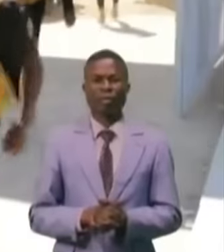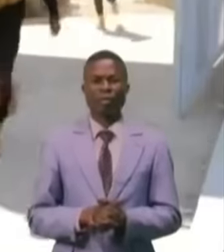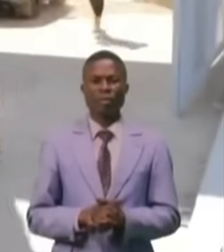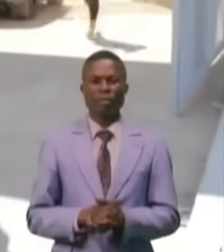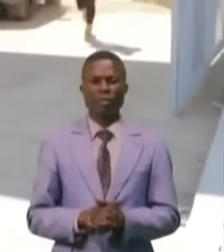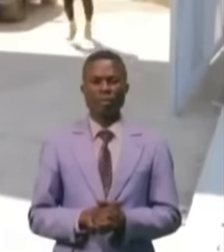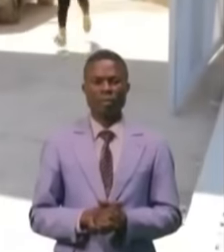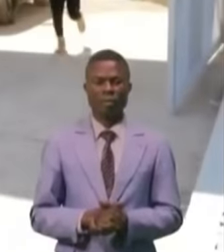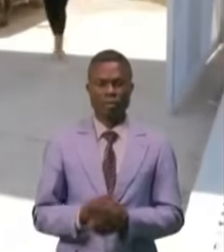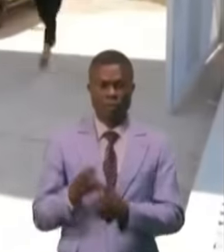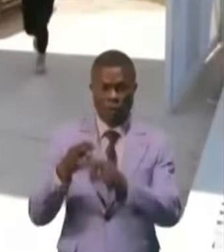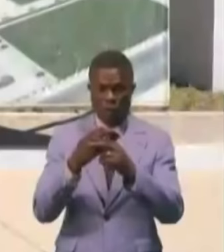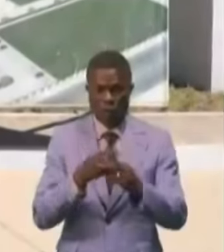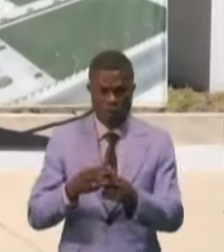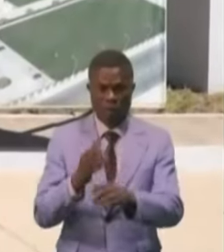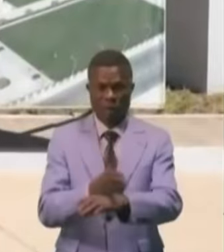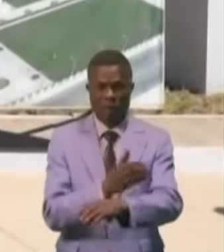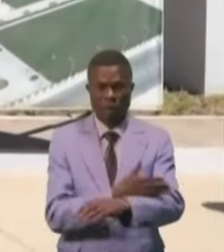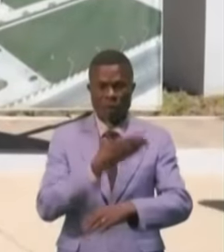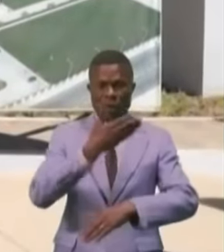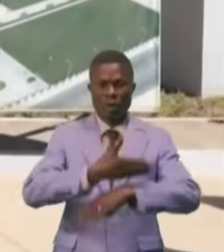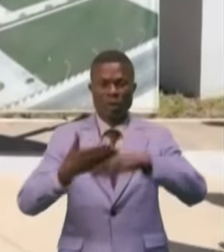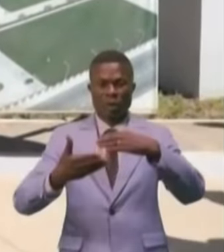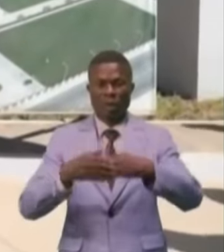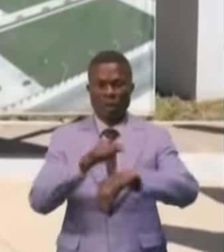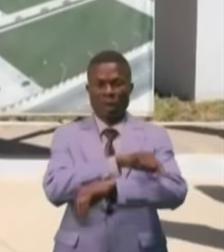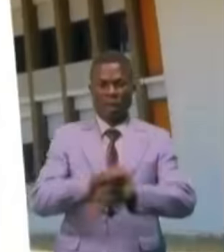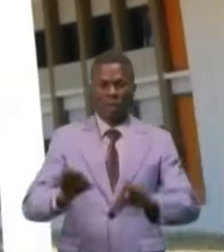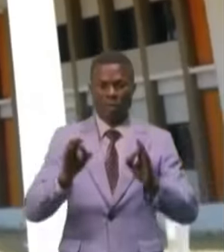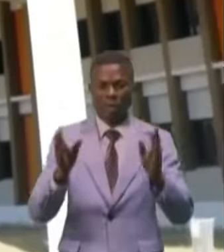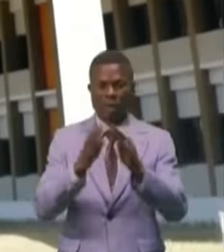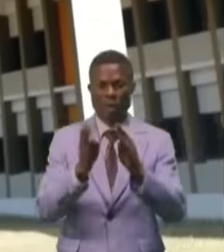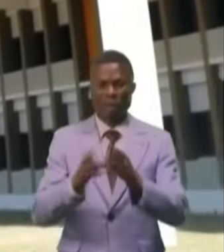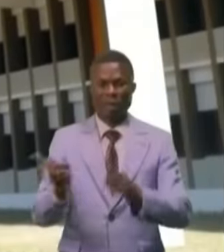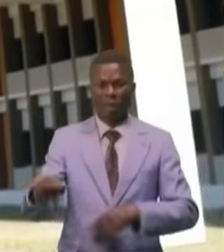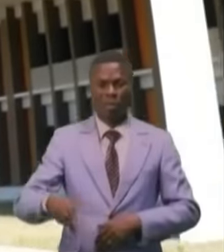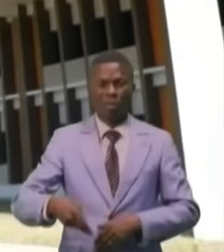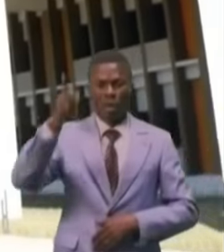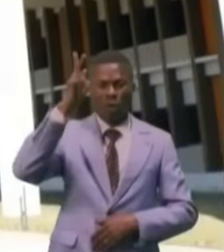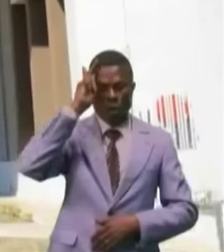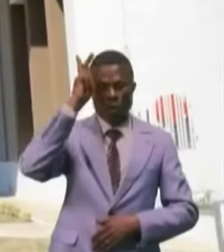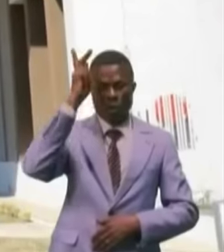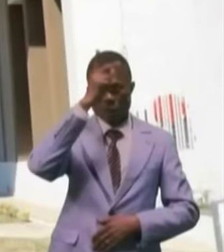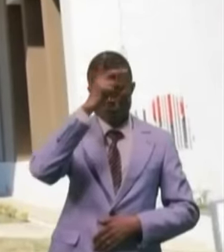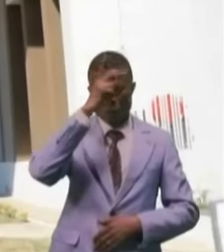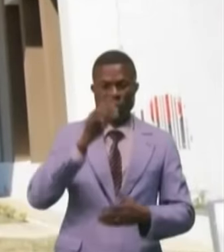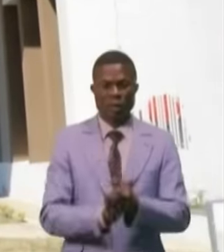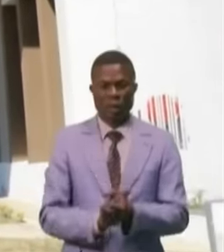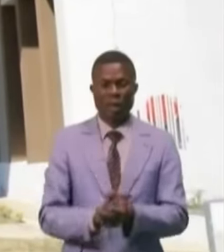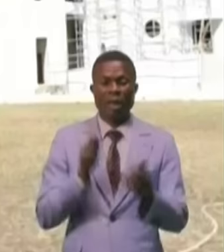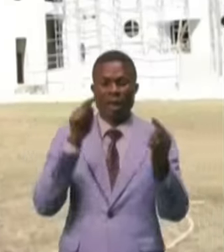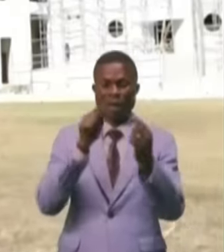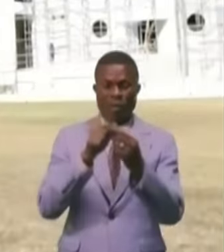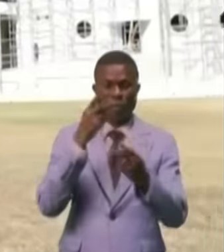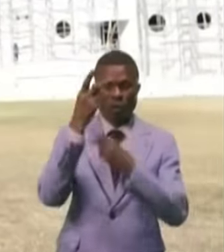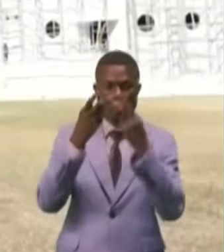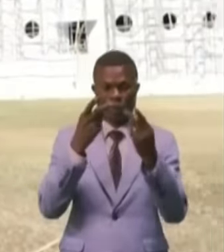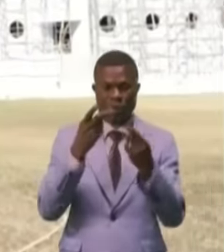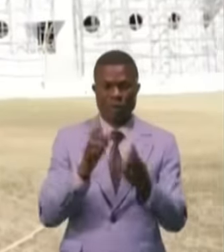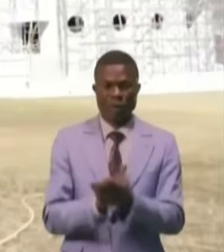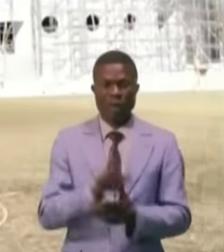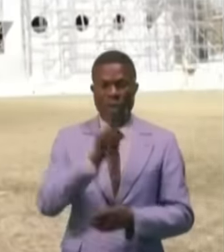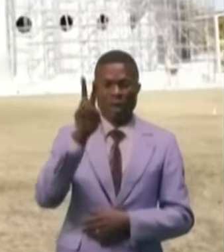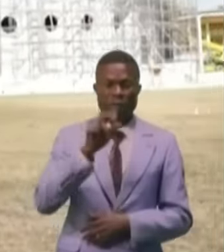Suivre de près l'évolution du chantier du nouveau siège de l'Assemblée provinciale du Haut-Katanga est le leitmotiv de la visite effectuée ce